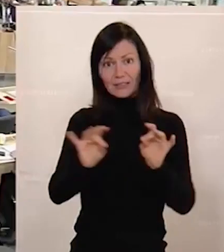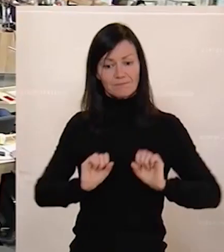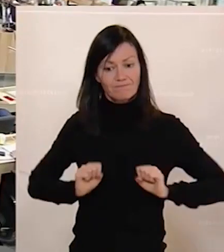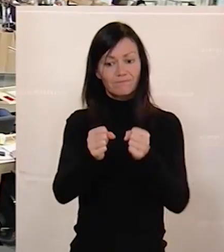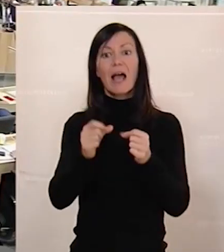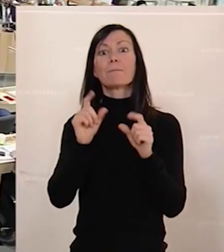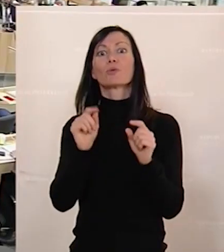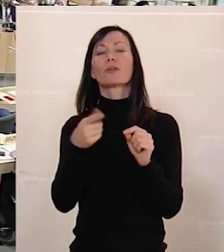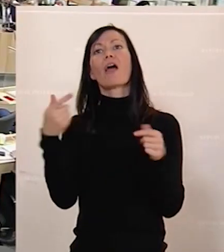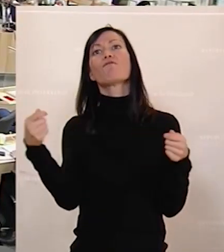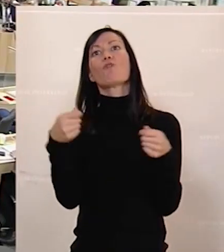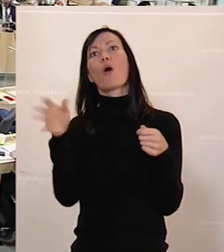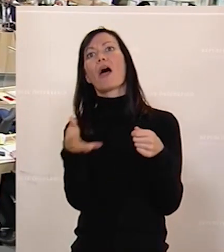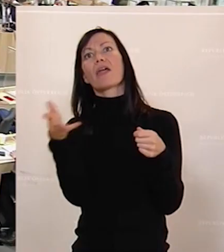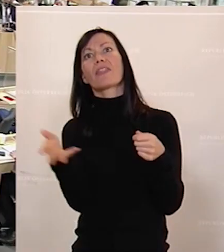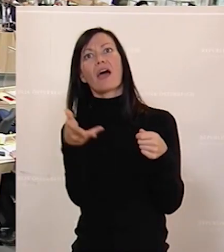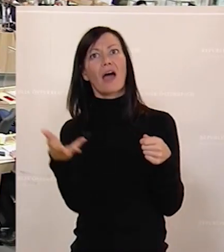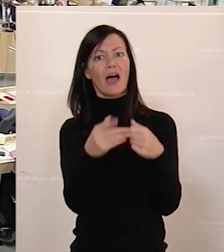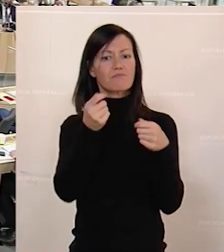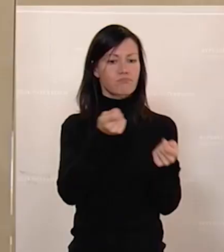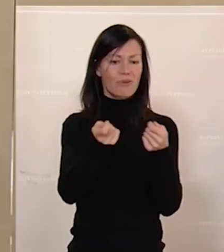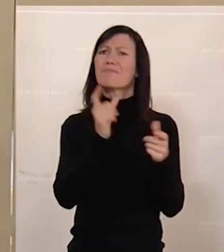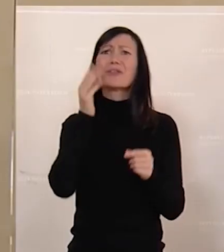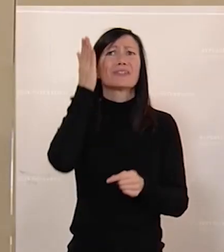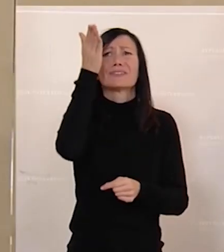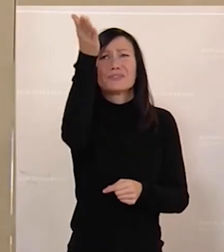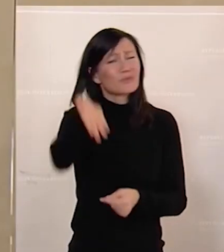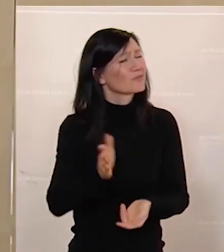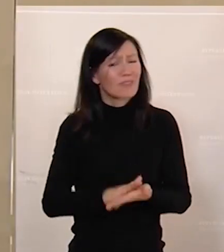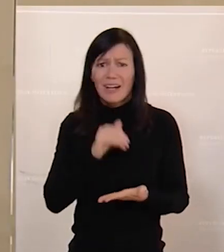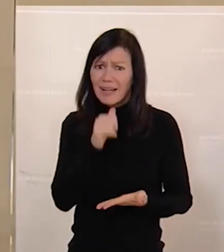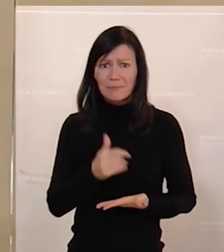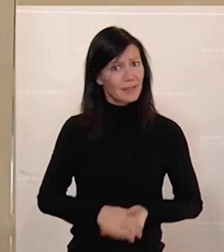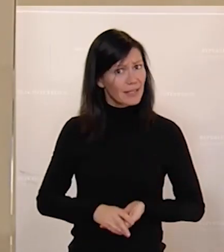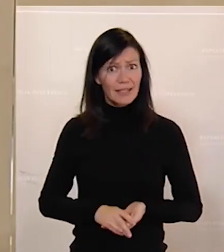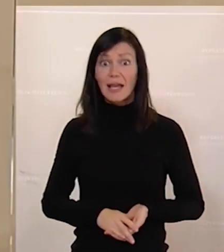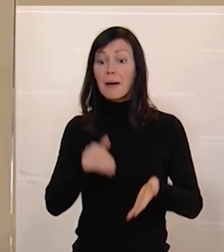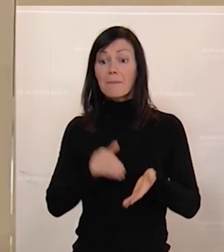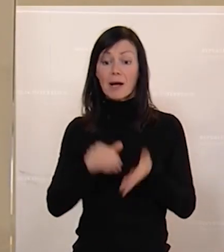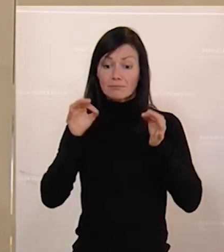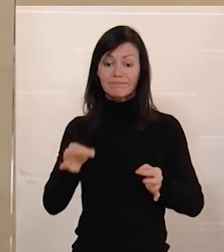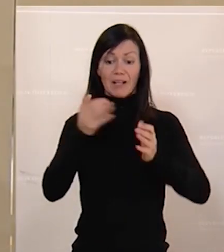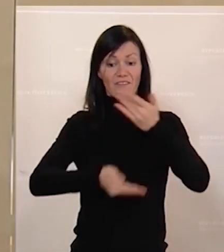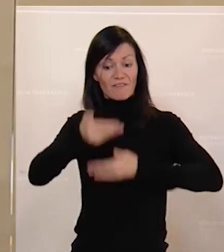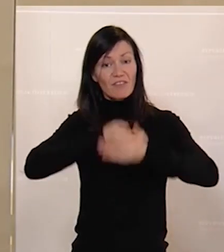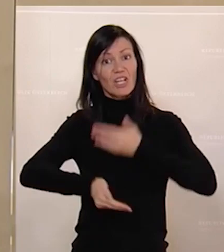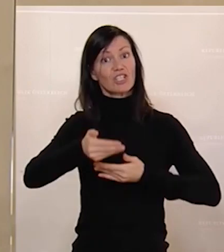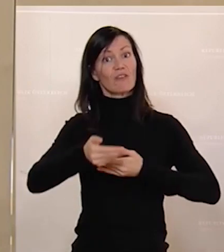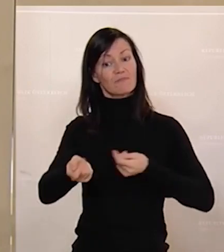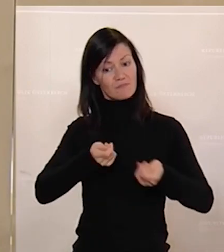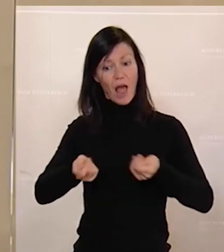als Förderpolitik. Das ist doch keine zukunftsträchtige Politik, die wir in unserem Land brauchen. Wir brauchen eine